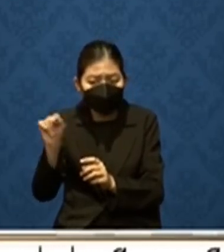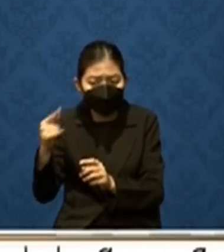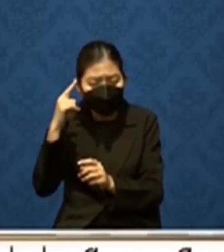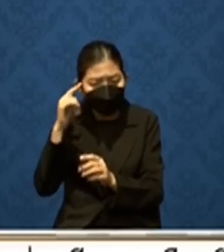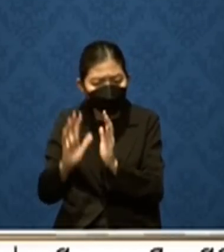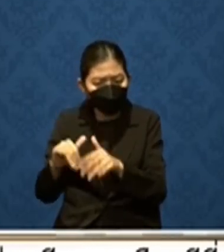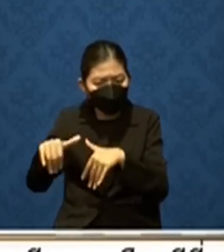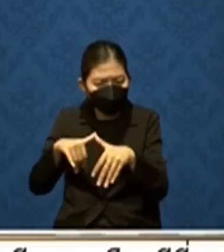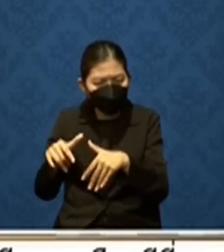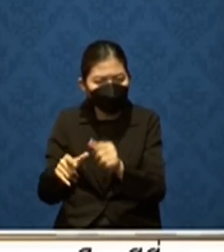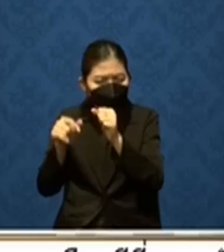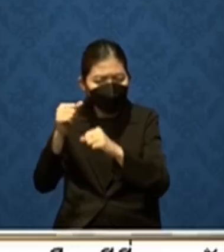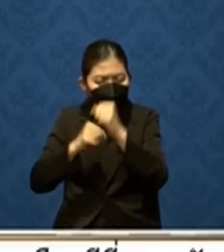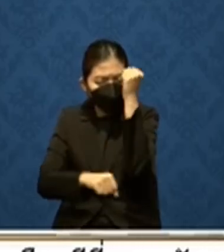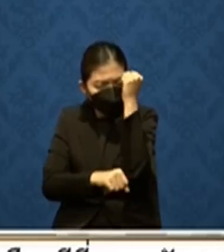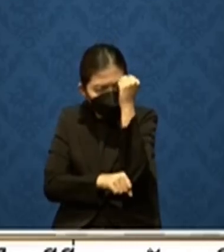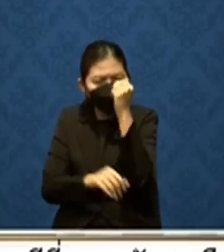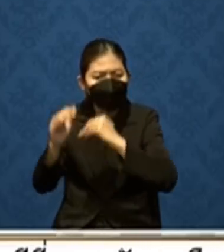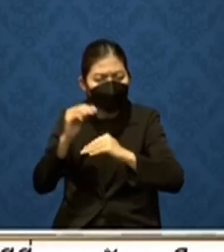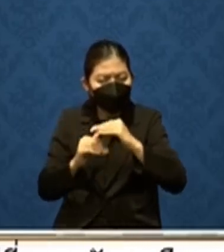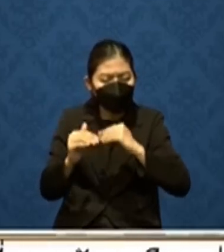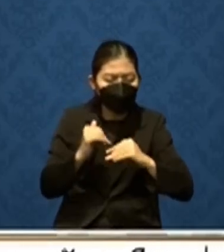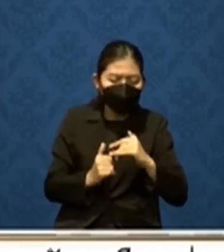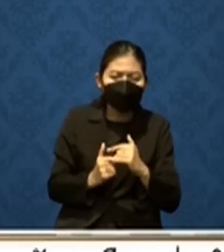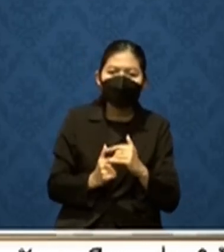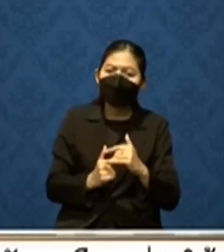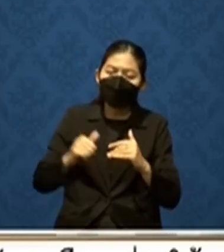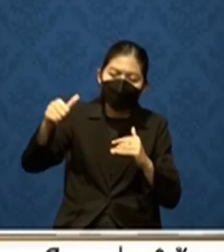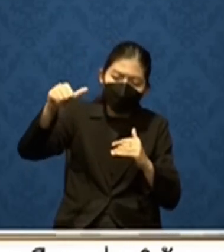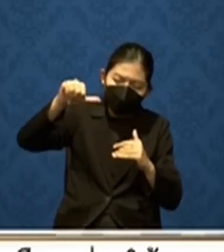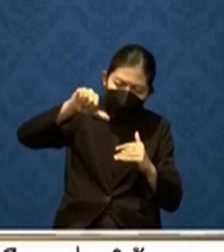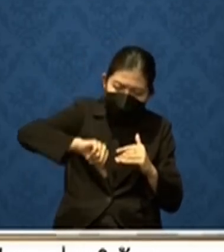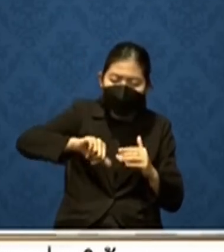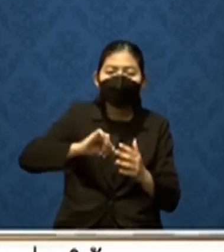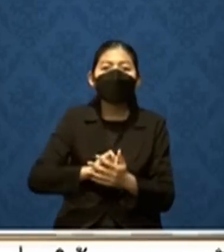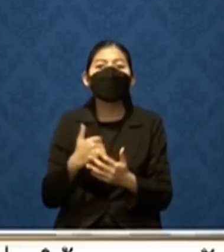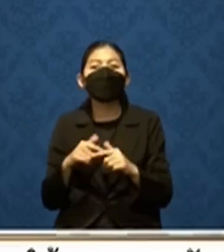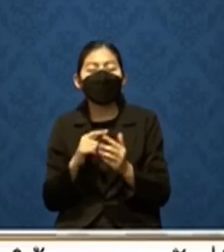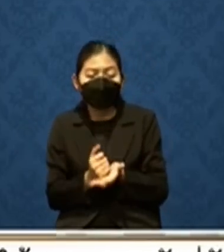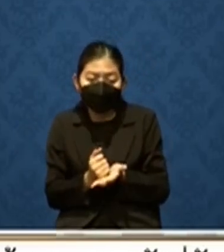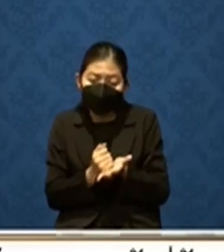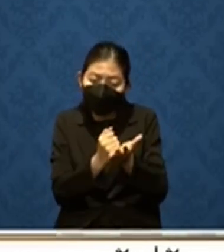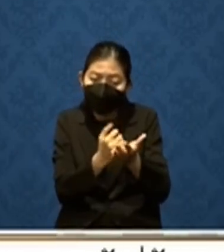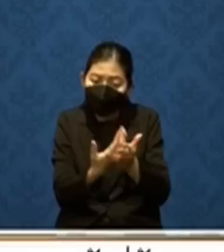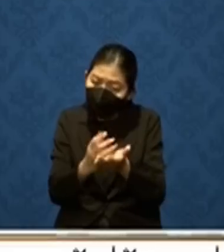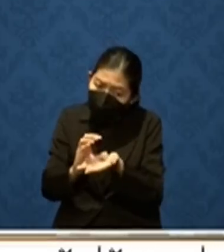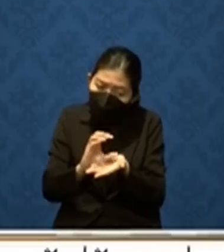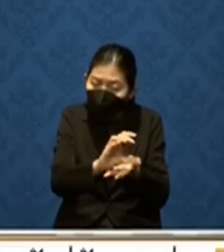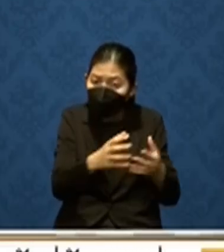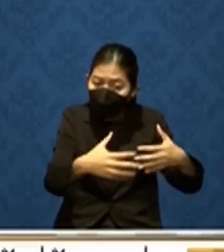นั่นหมายว่ามีการเอื้อทุนขนาดใหญ่ให้ผลประโยชน์กับคนที่เป็นนายทุนที่เป็นพวก